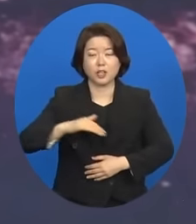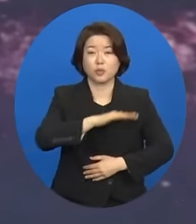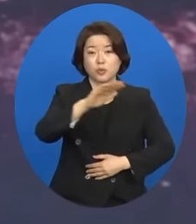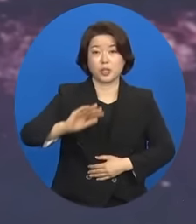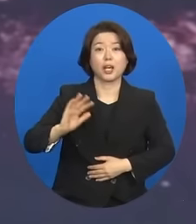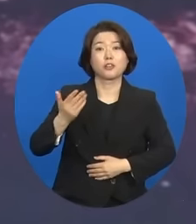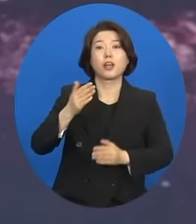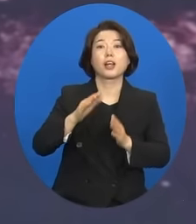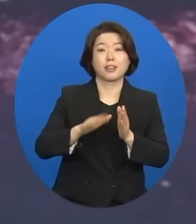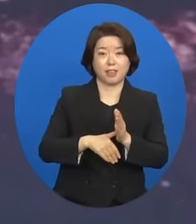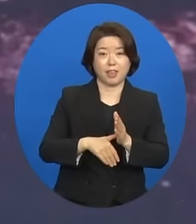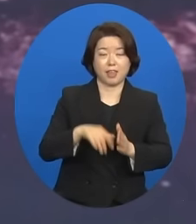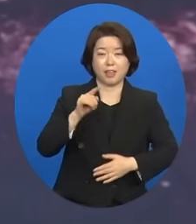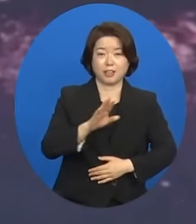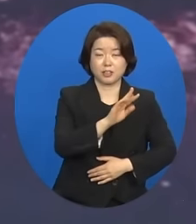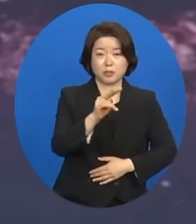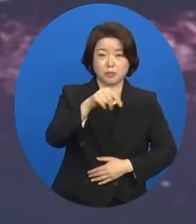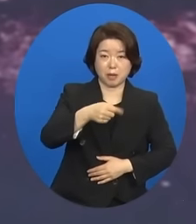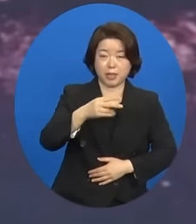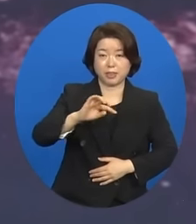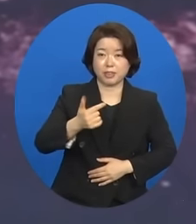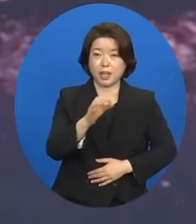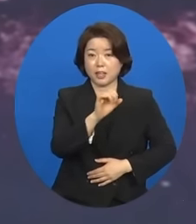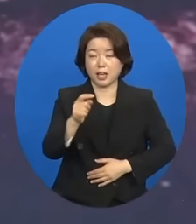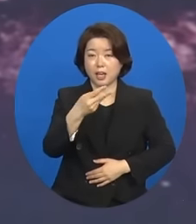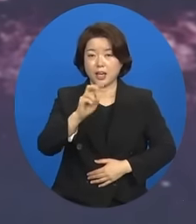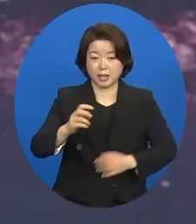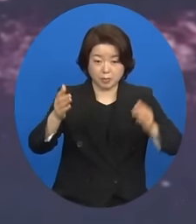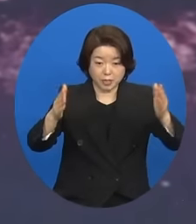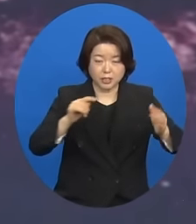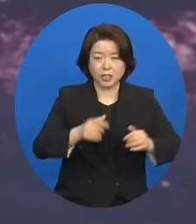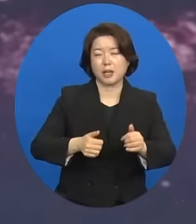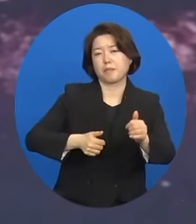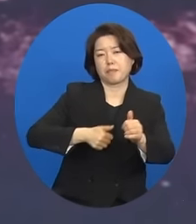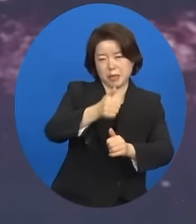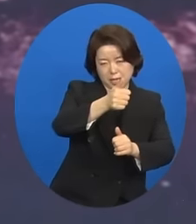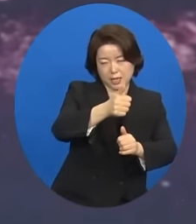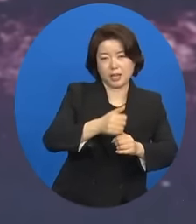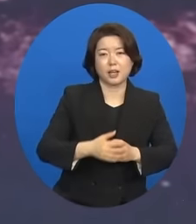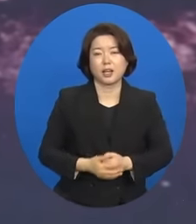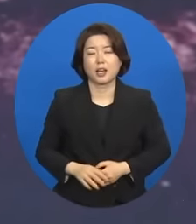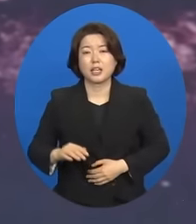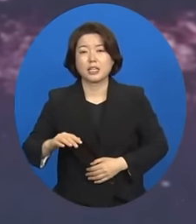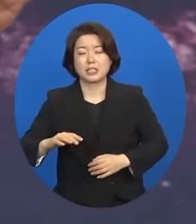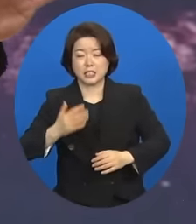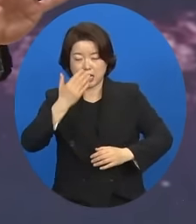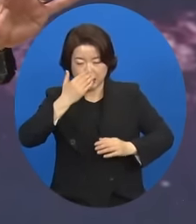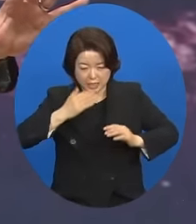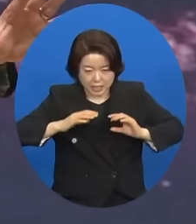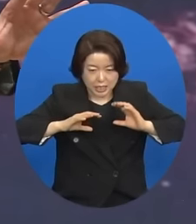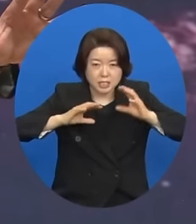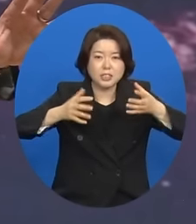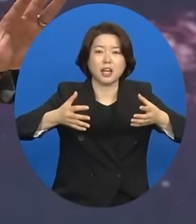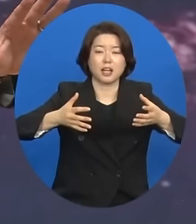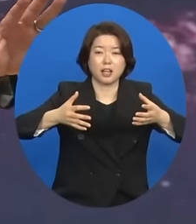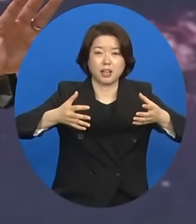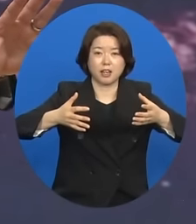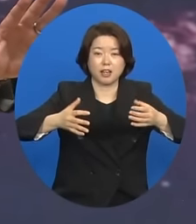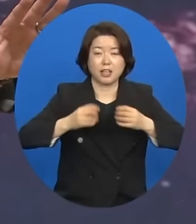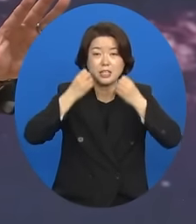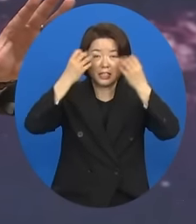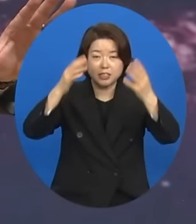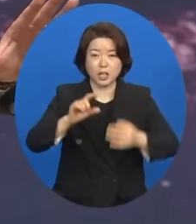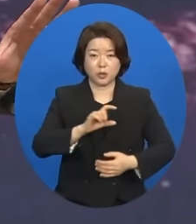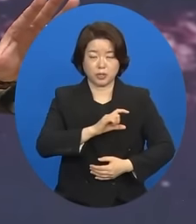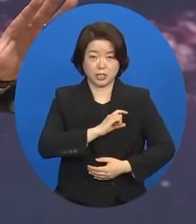때에 그 받던 아람을 통과하고 이제는 정말 이스라엘이라고 하는 새로운